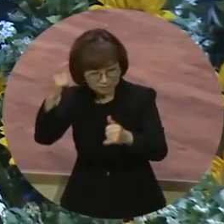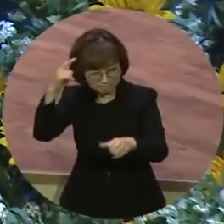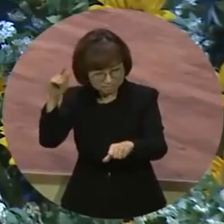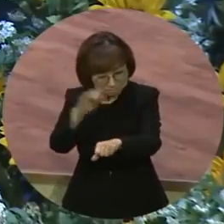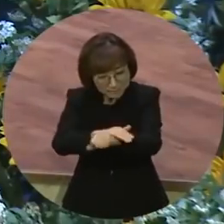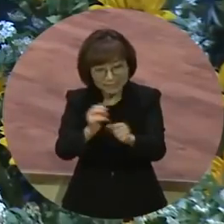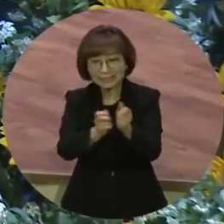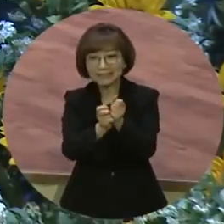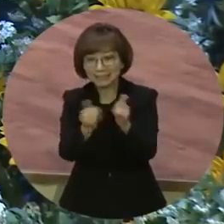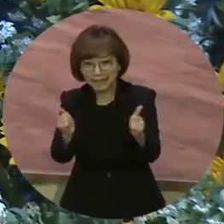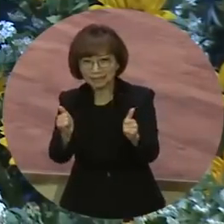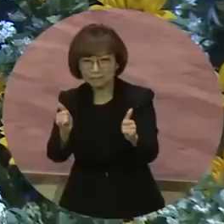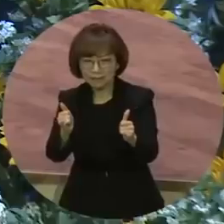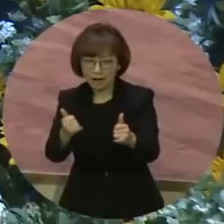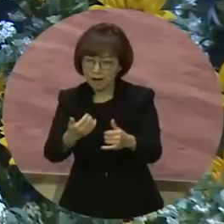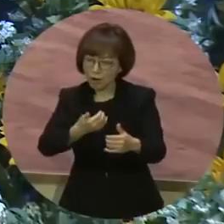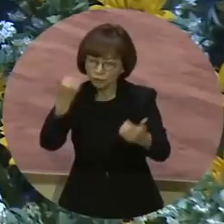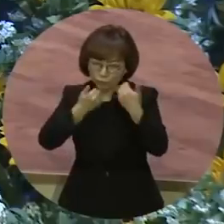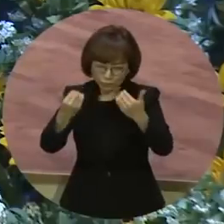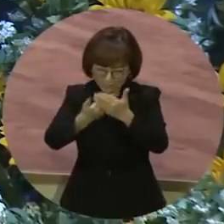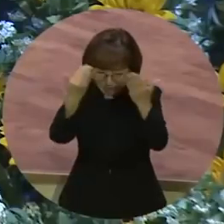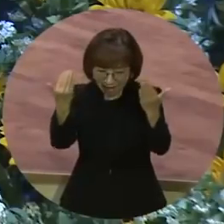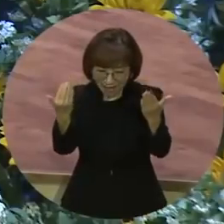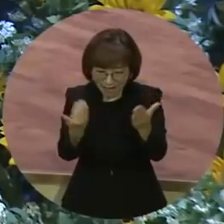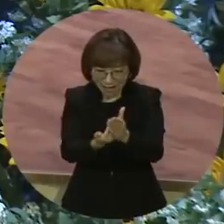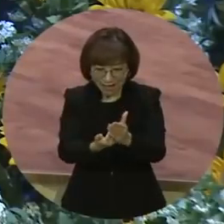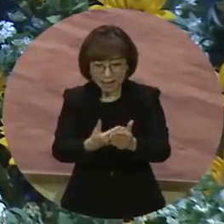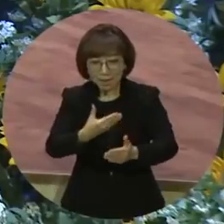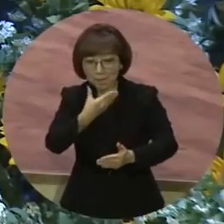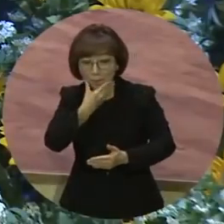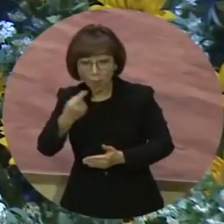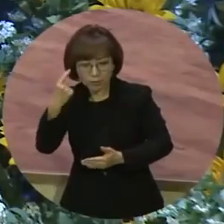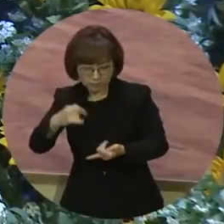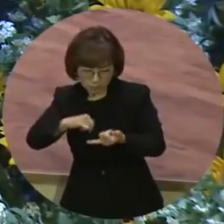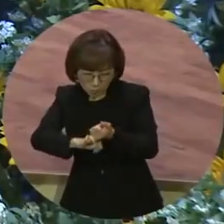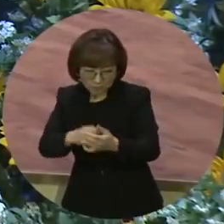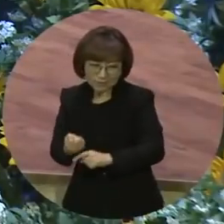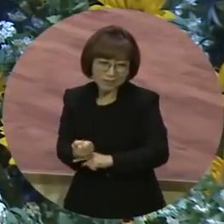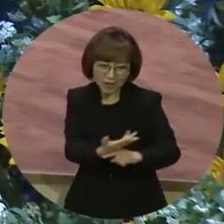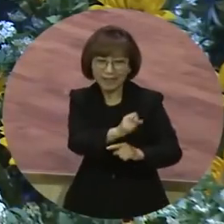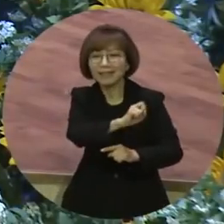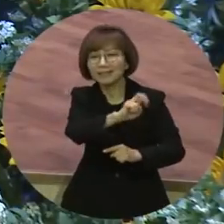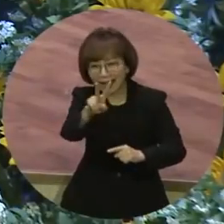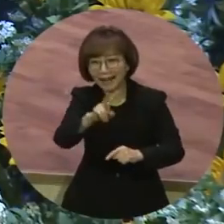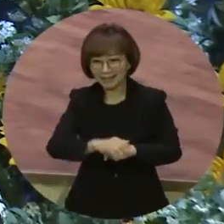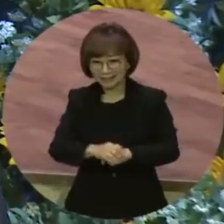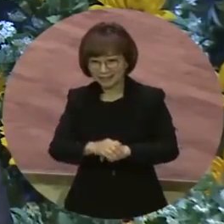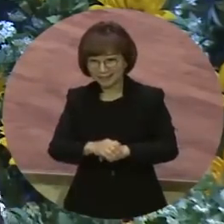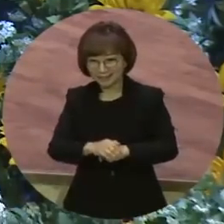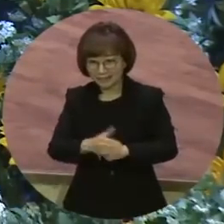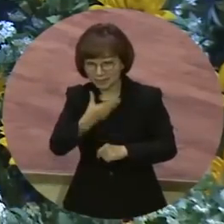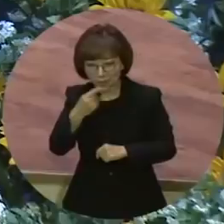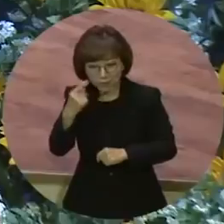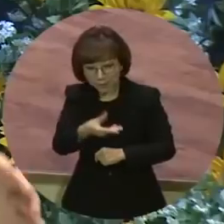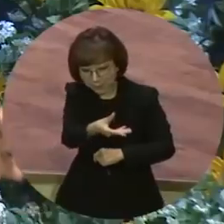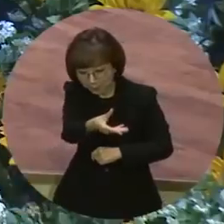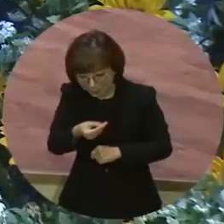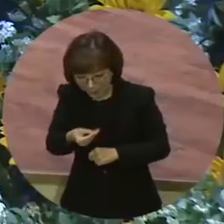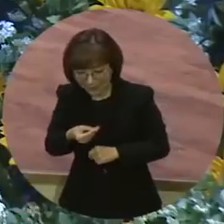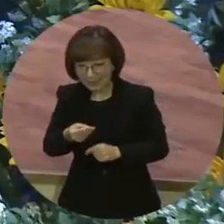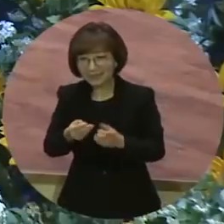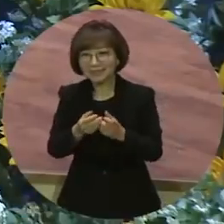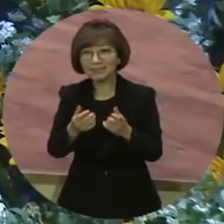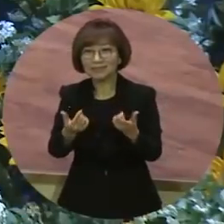다 자신이 빚진 자다 그렇게 표현하고 있습니다. 당시 이 로마가 정치적으로는